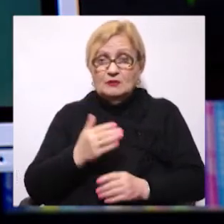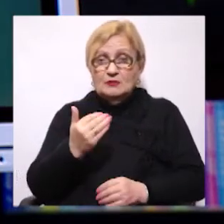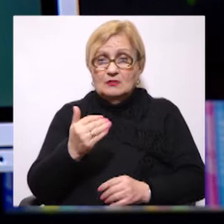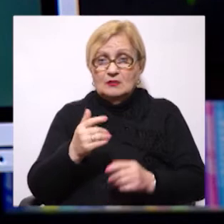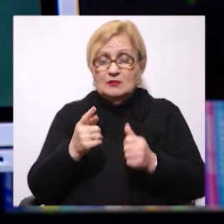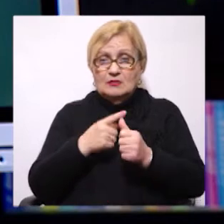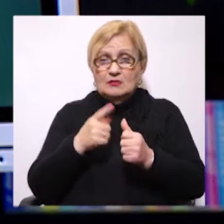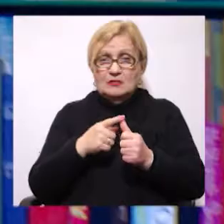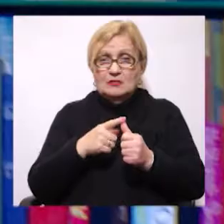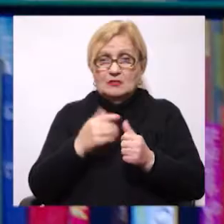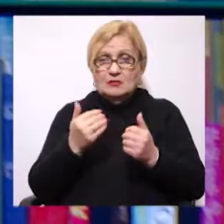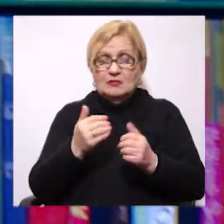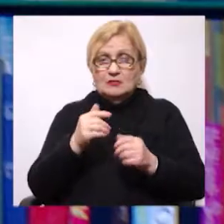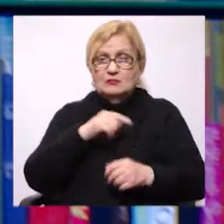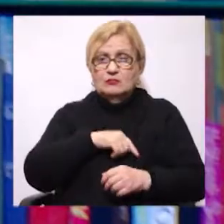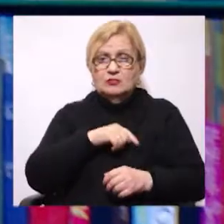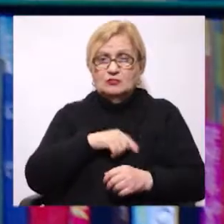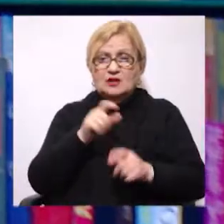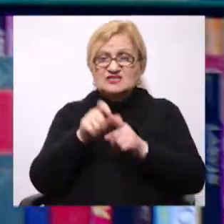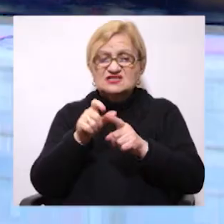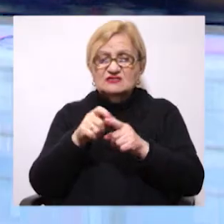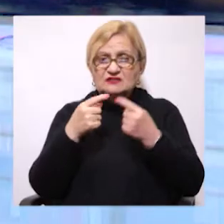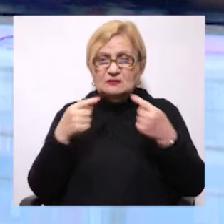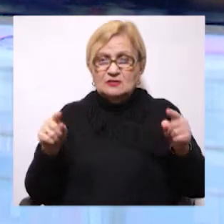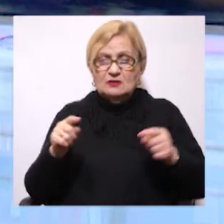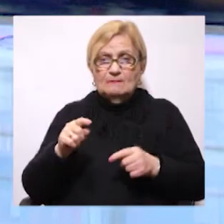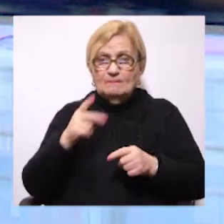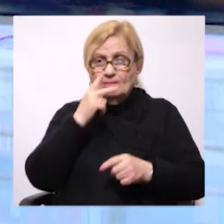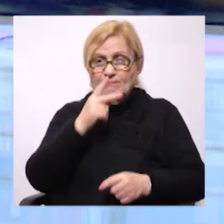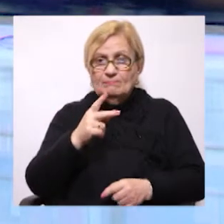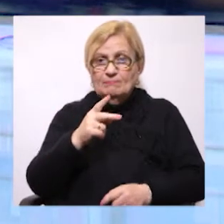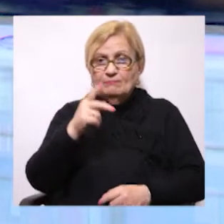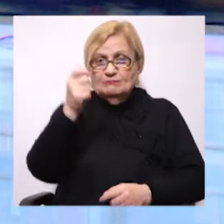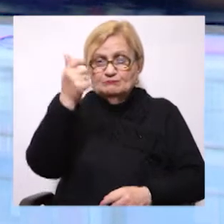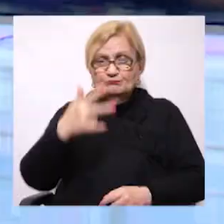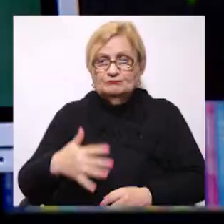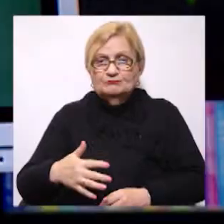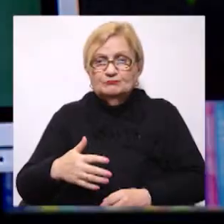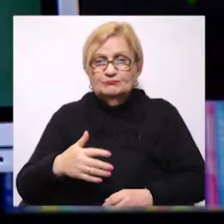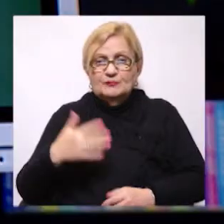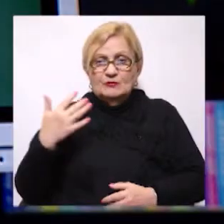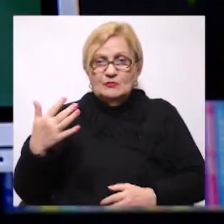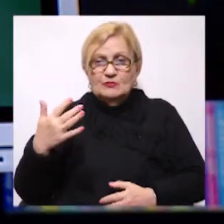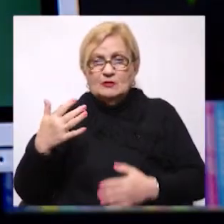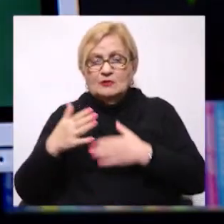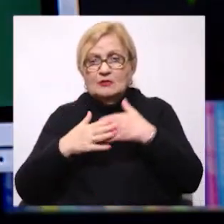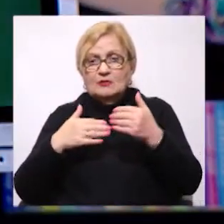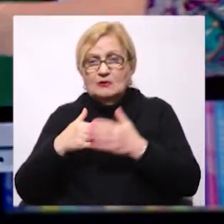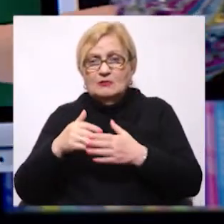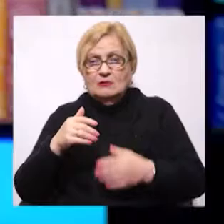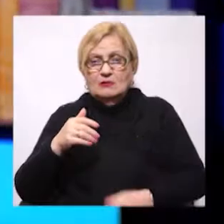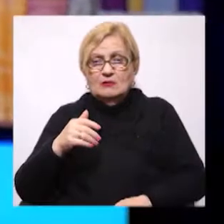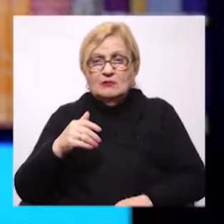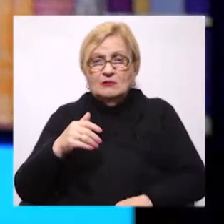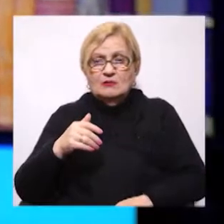განმასხვავებლური ფუნქცია. რას ნიშნავს ეს სიტყვად განმასხვავებლური ფუნქცია? დააკორდი ჩამონათვალი გავაკეთე. ხელი, ნელი, ბელი, გელი, ველი და ეს